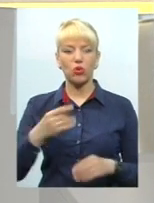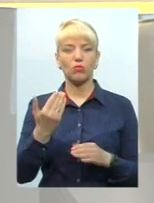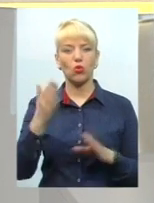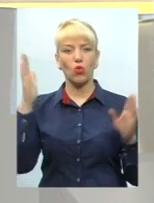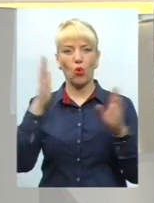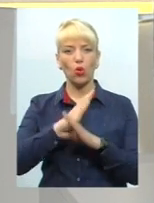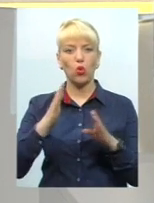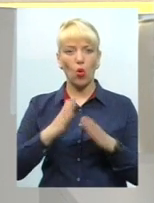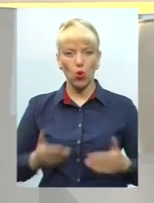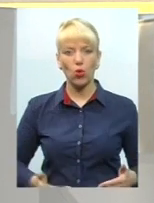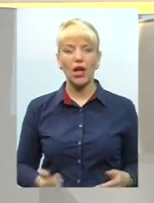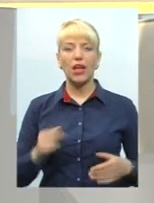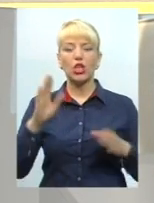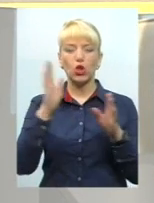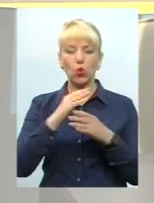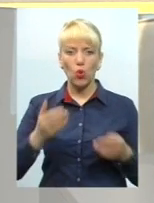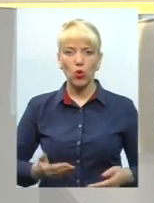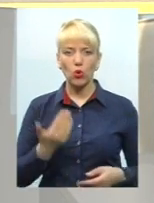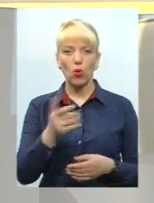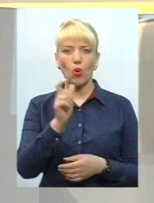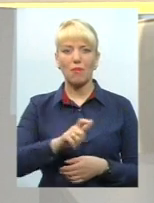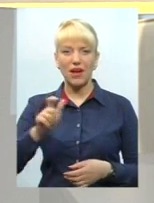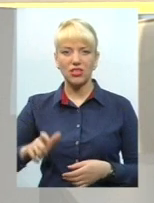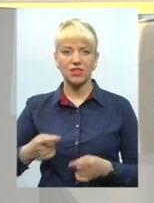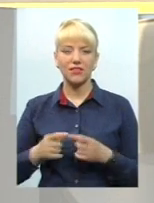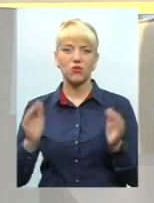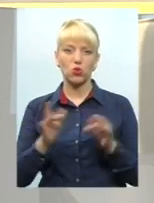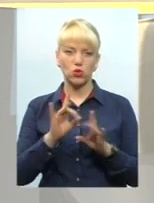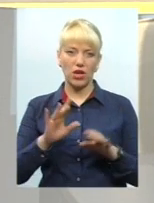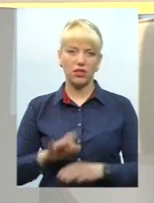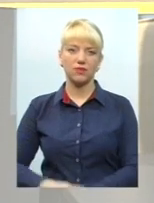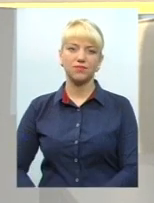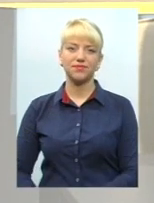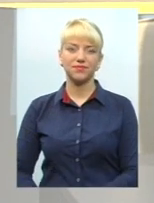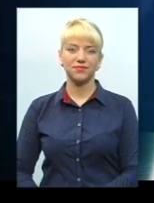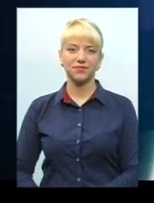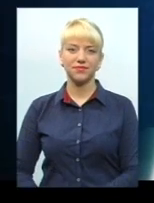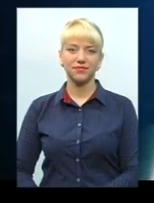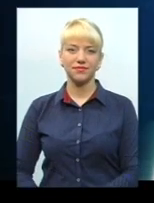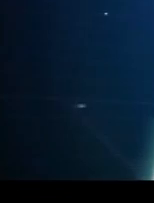долю і долю його мешканців у сюжеті, а далі продовжимо.